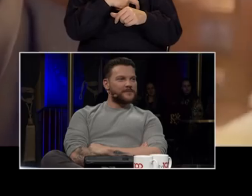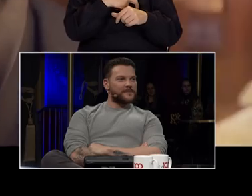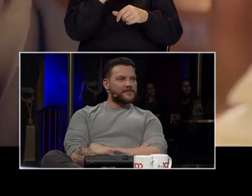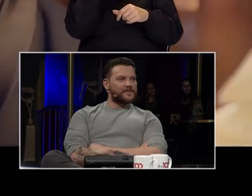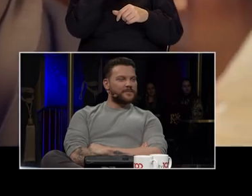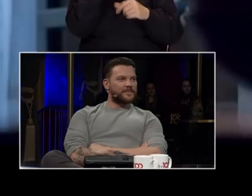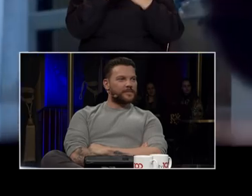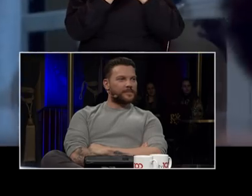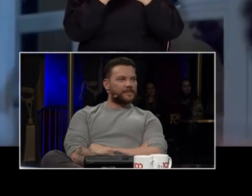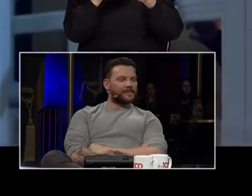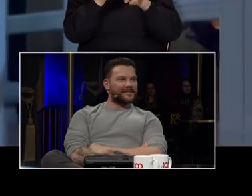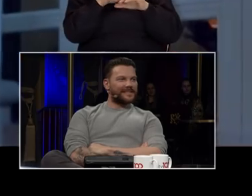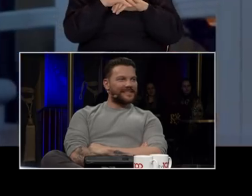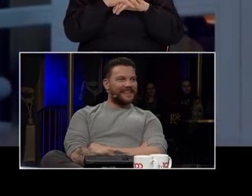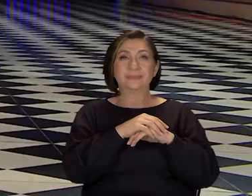tek farklar.